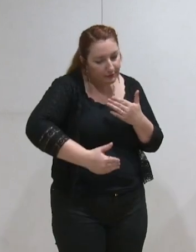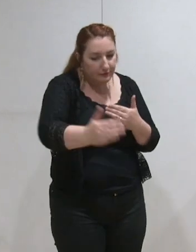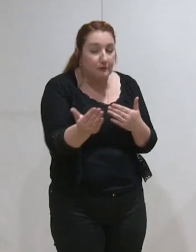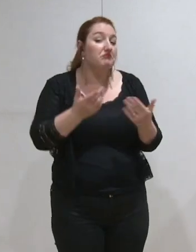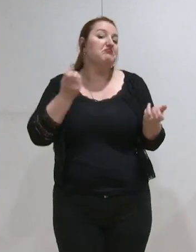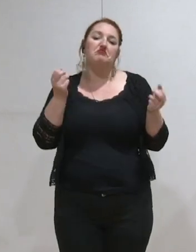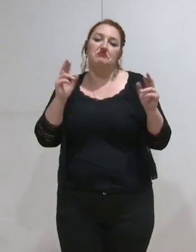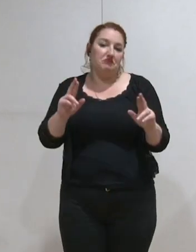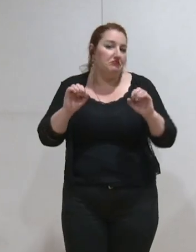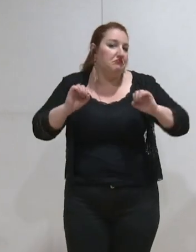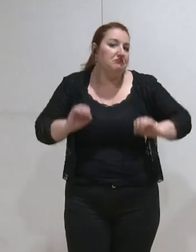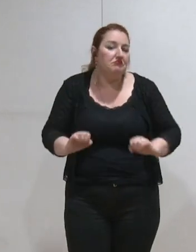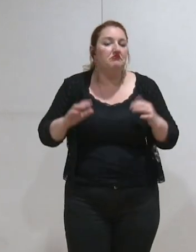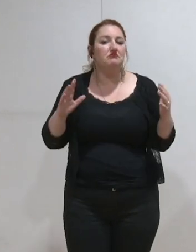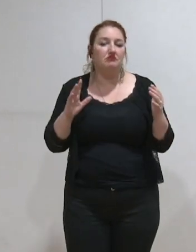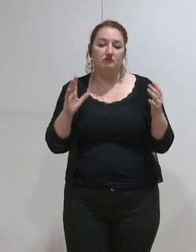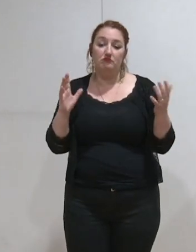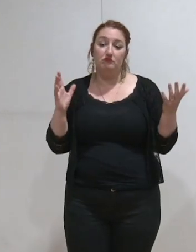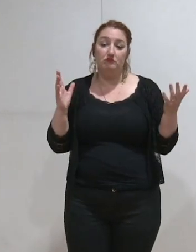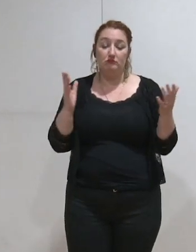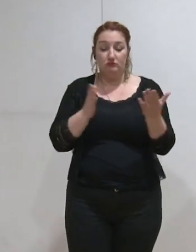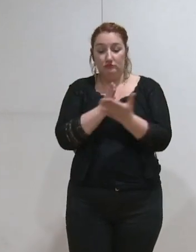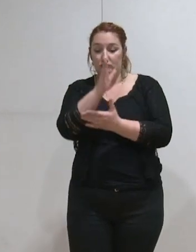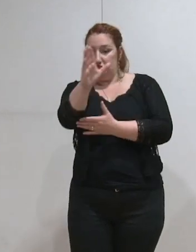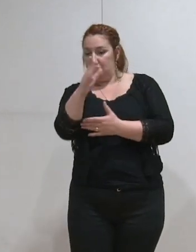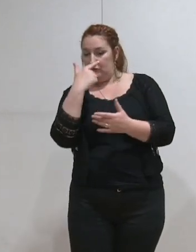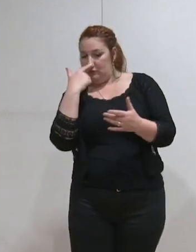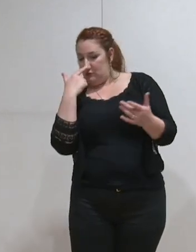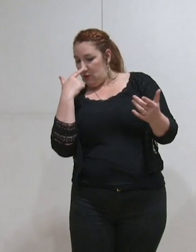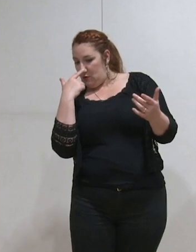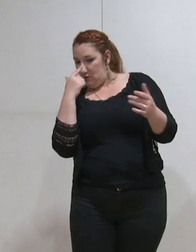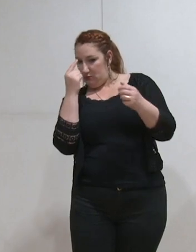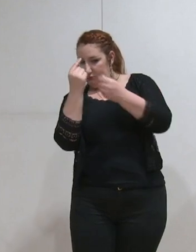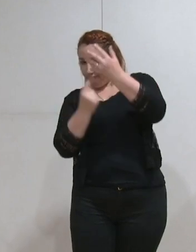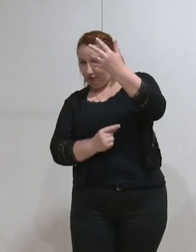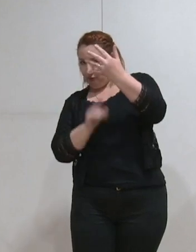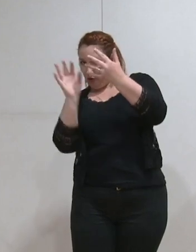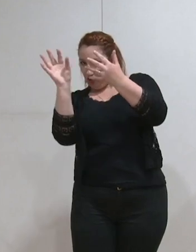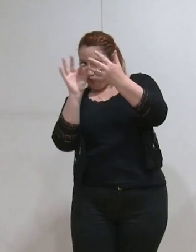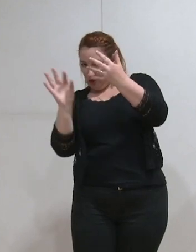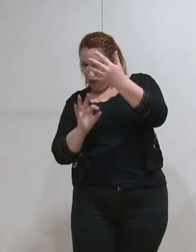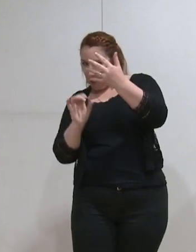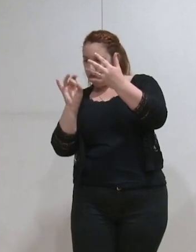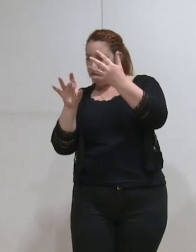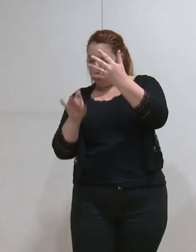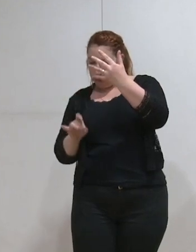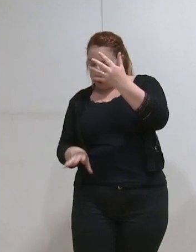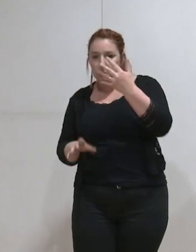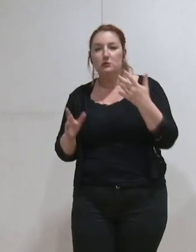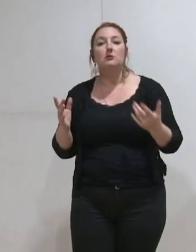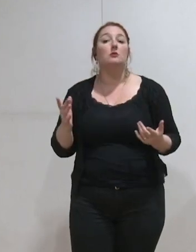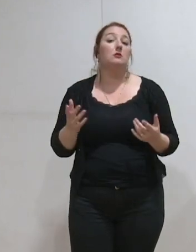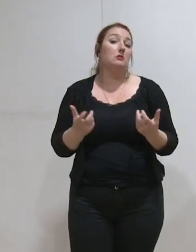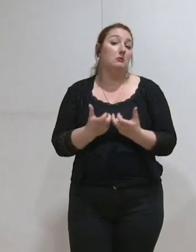possibilités de de faire des choix sur ce projet là avec les habitants sur notamment ce qui sera